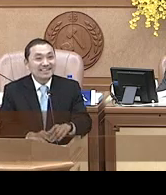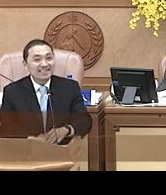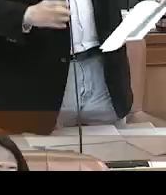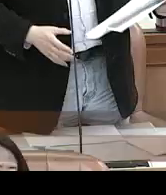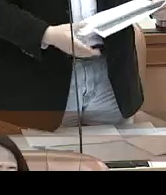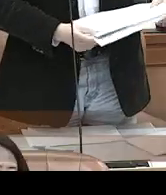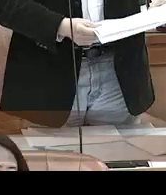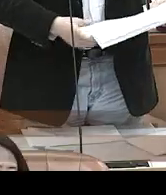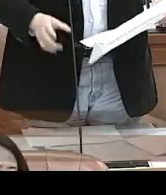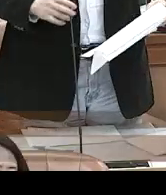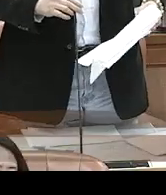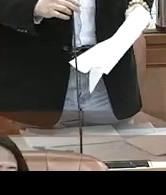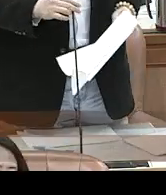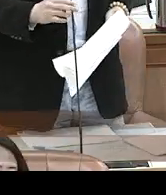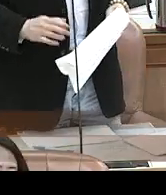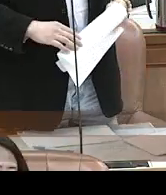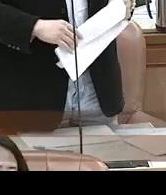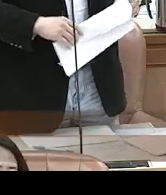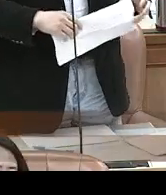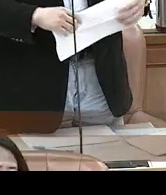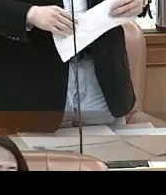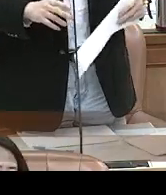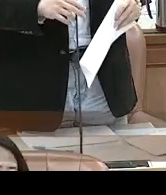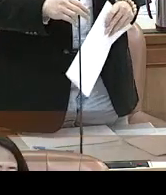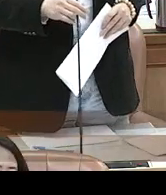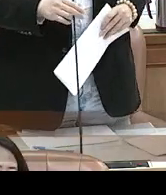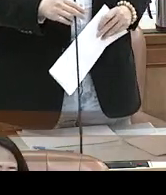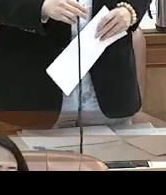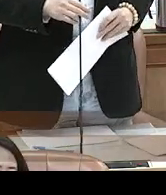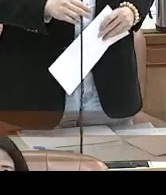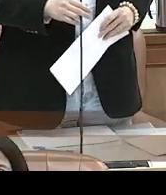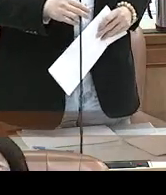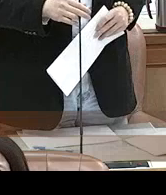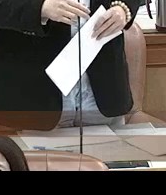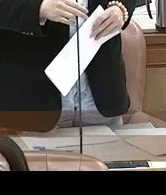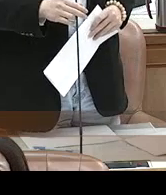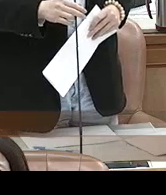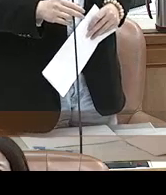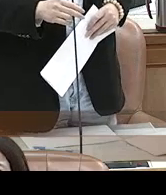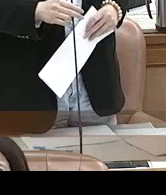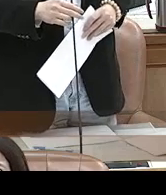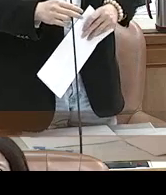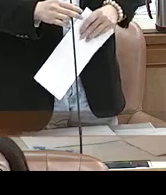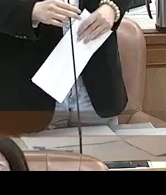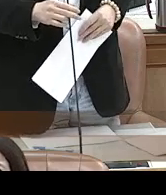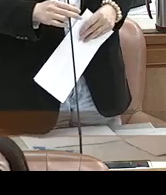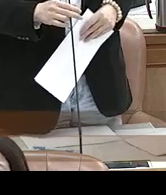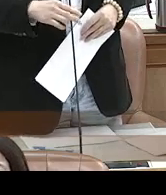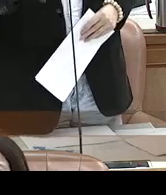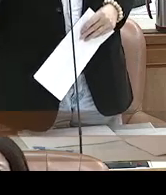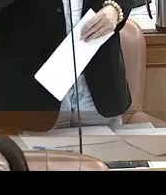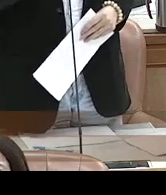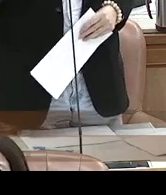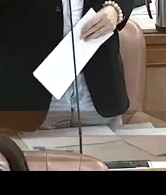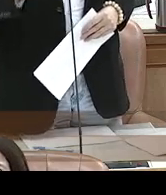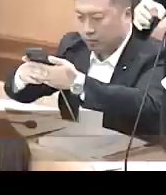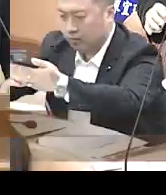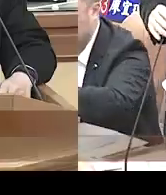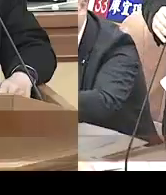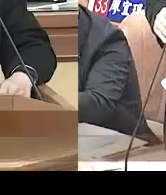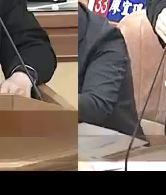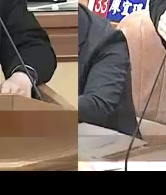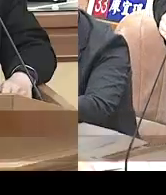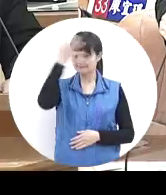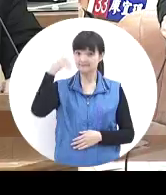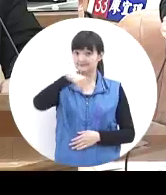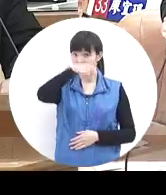那个市长， 哎， 这个成立青年局这个部分哦，我想我也非常肯定成立青年局，因为青年是国家未